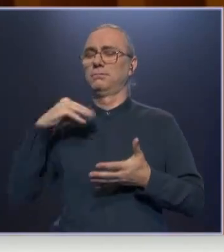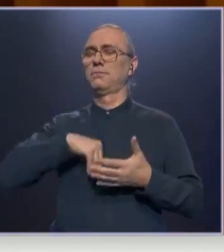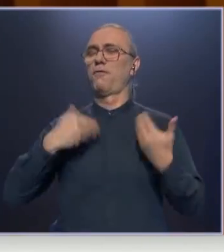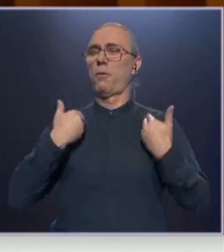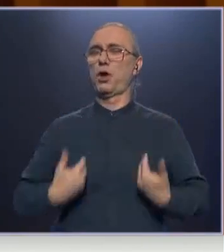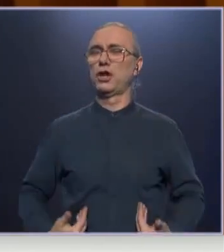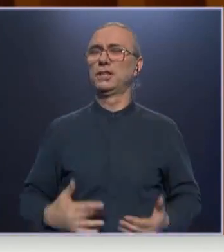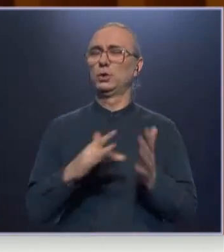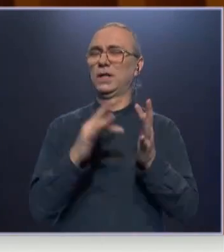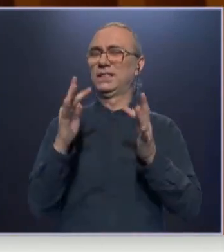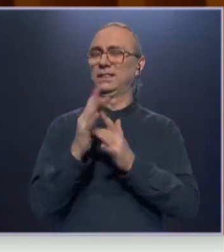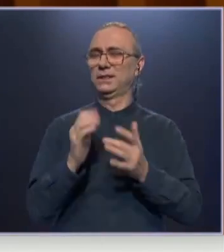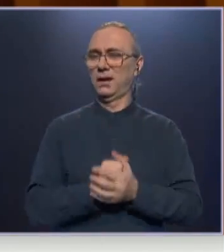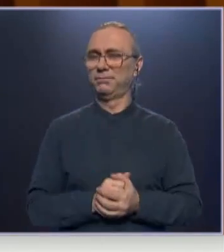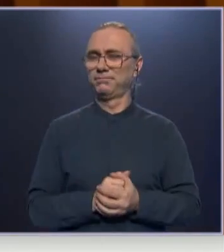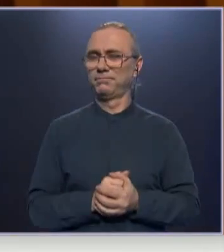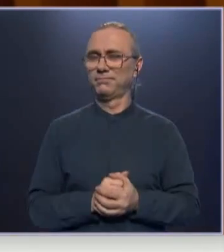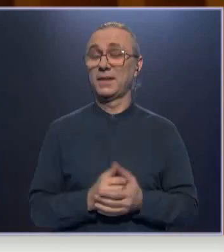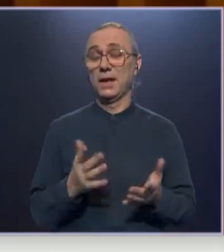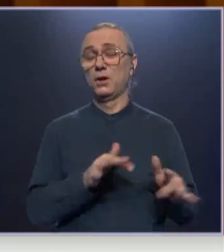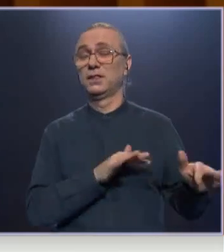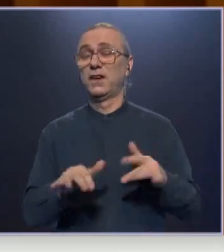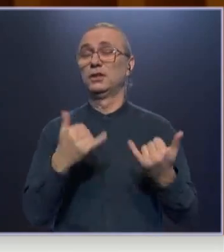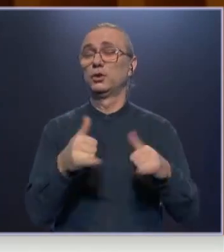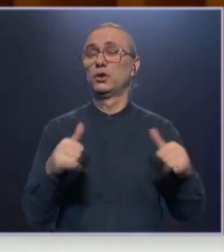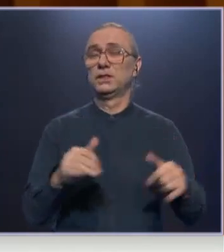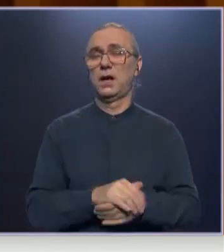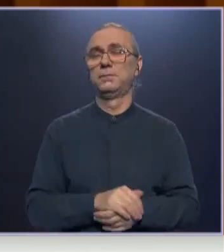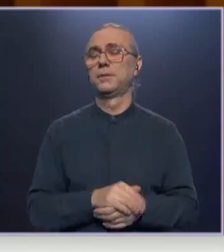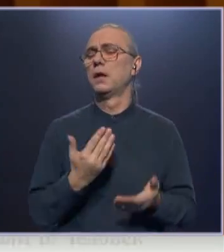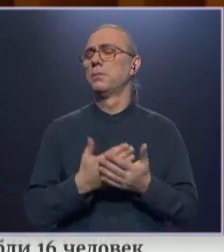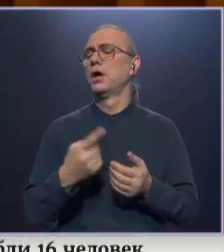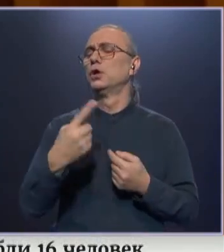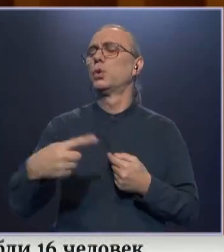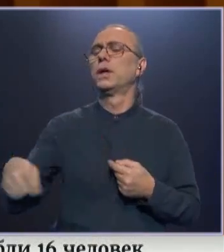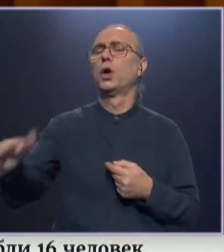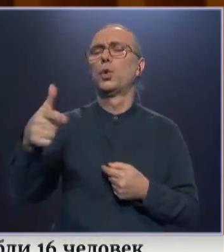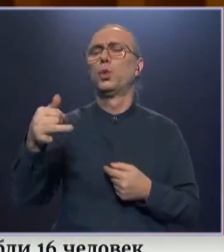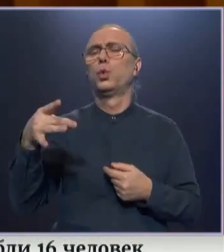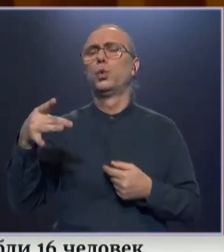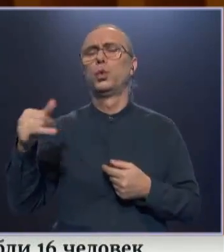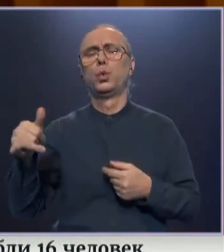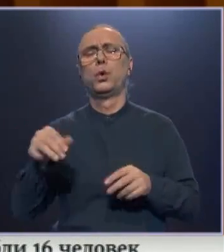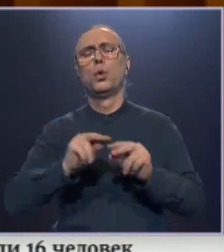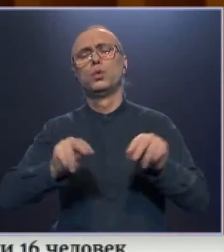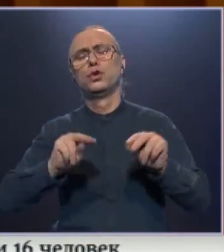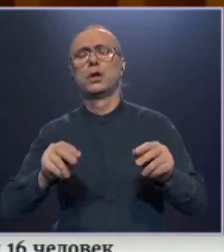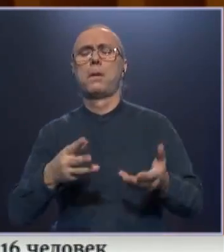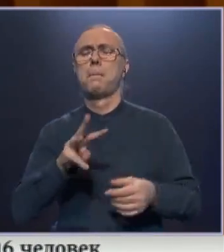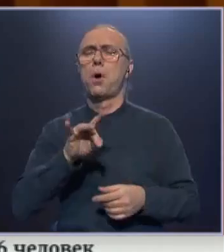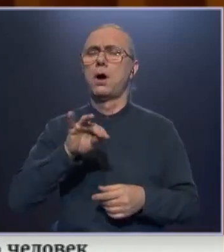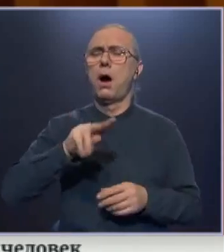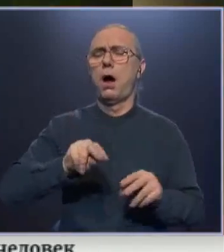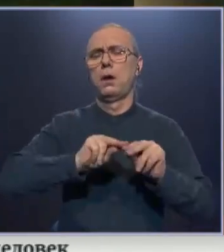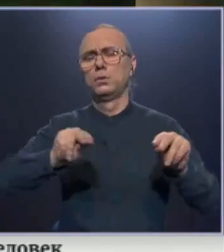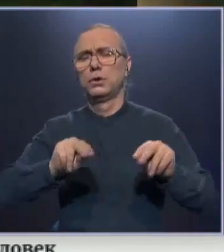Саибабы – это именно чудеса. Другие гуру занимались морализаторством, а этот решил от слов перейти